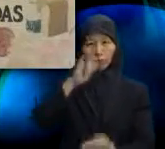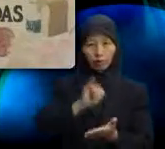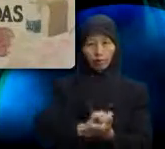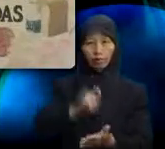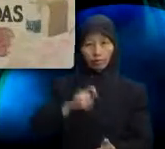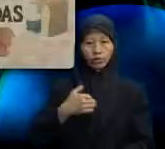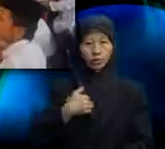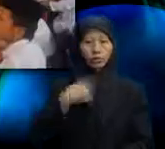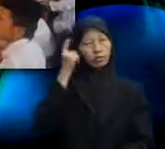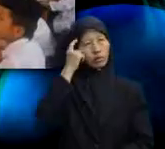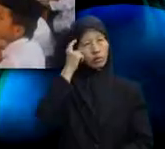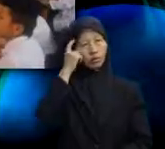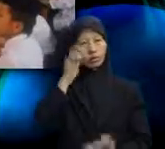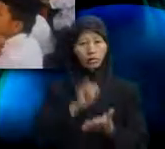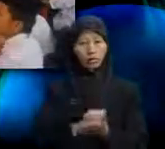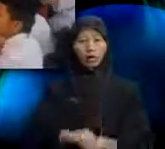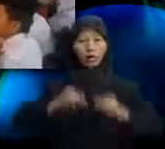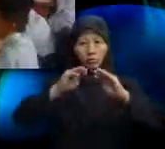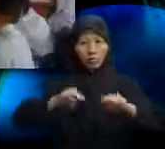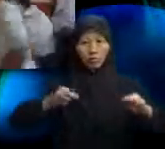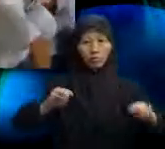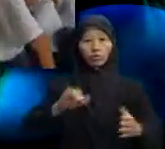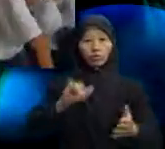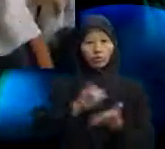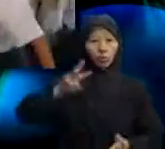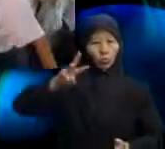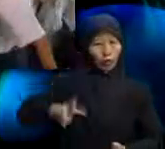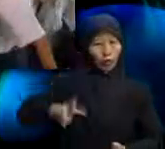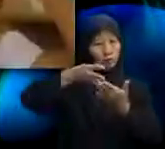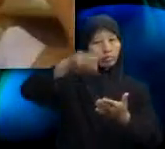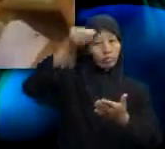kita mesti ada tanggapan bahawa belajar itu suatu